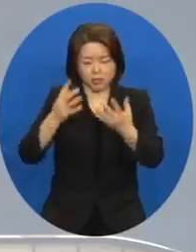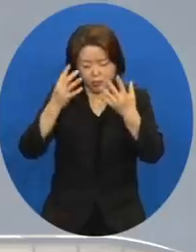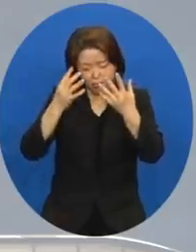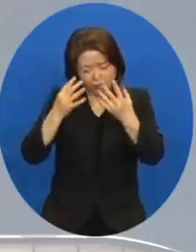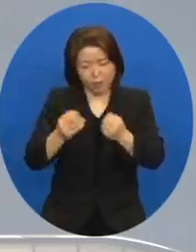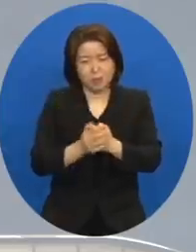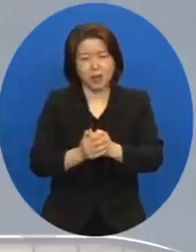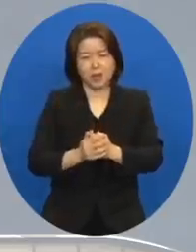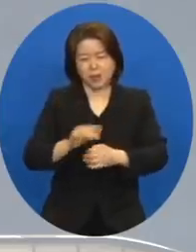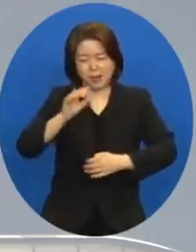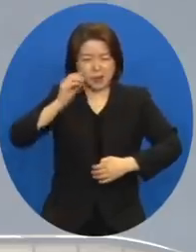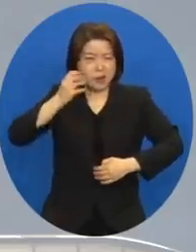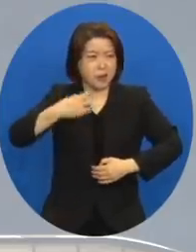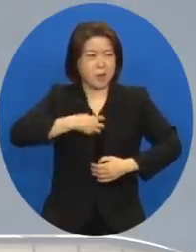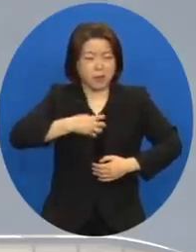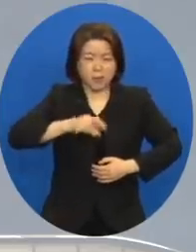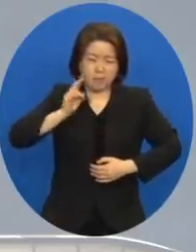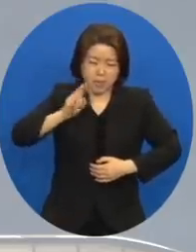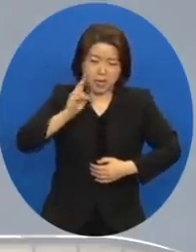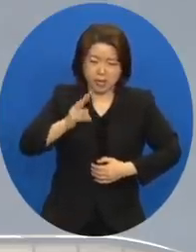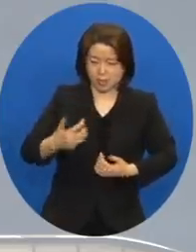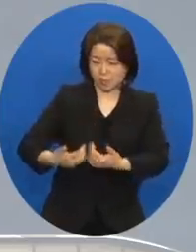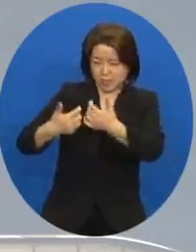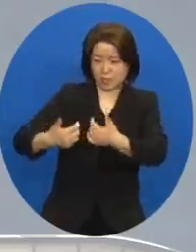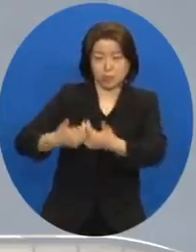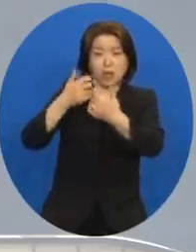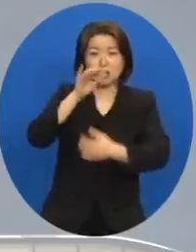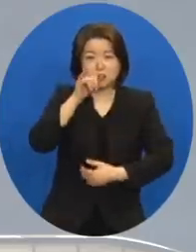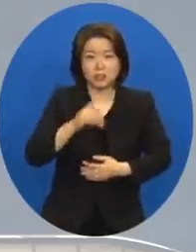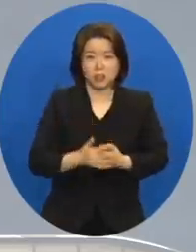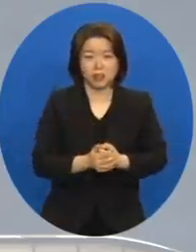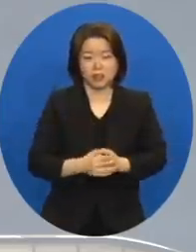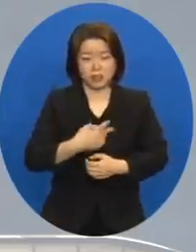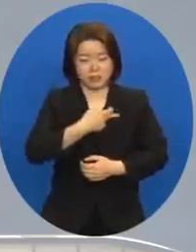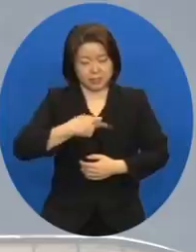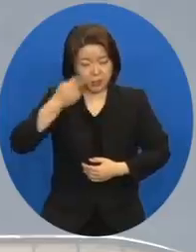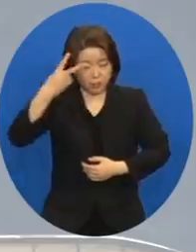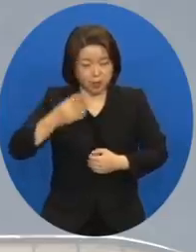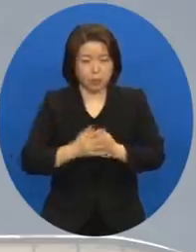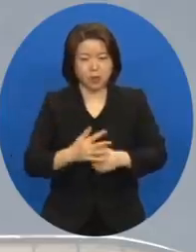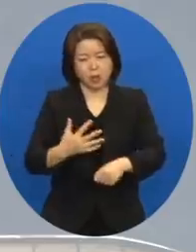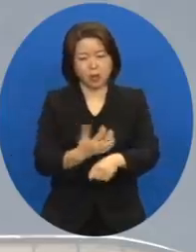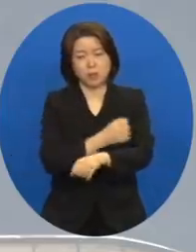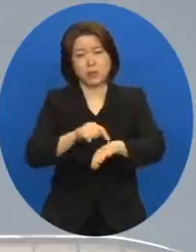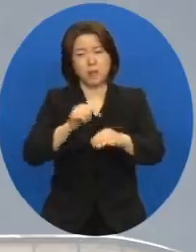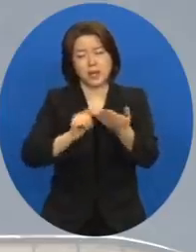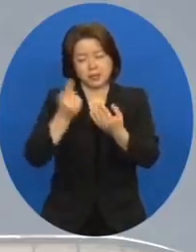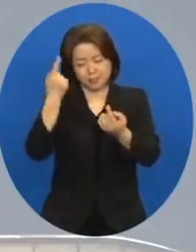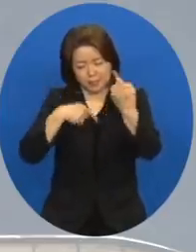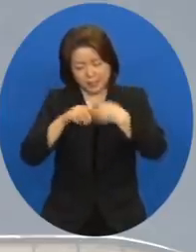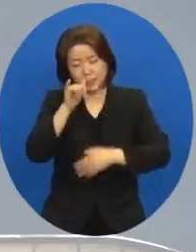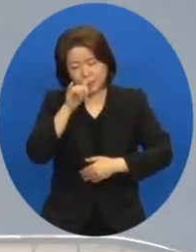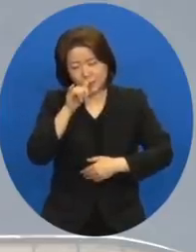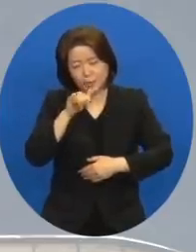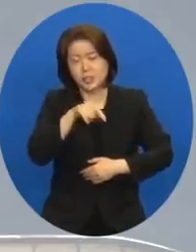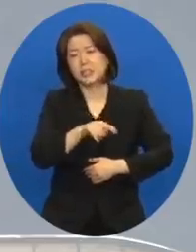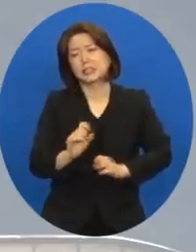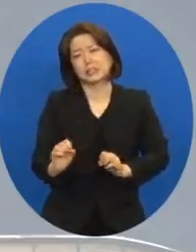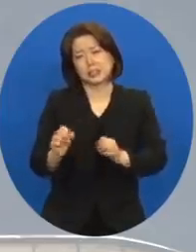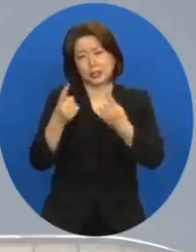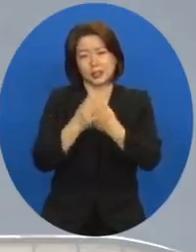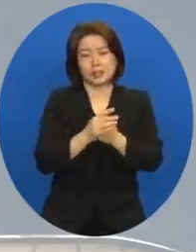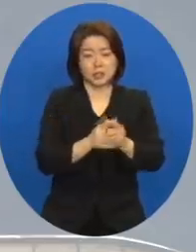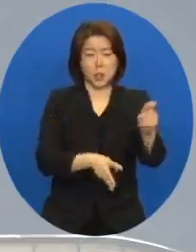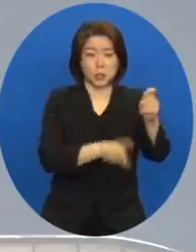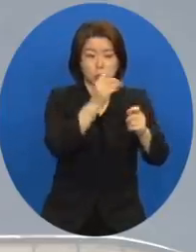거칠게 대항을 했는지 사도 바울도 엄청나게 마음에 상했고 그로 인해서 고린도